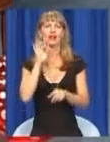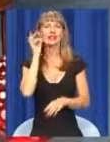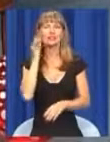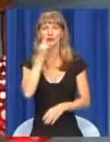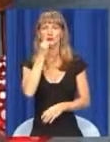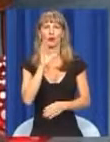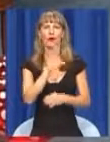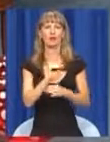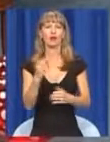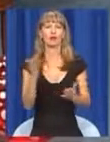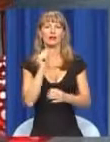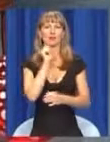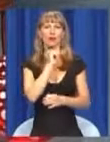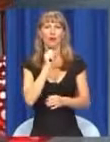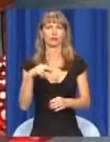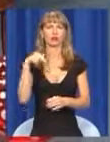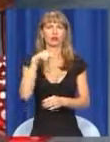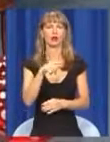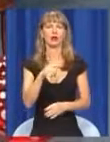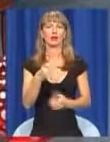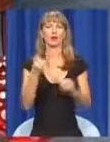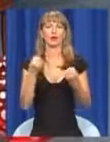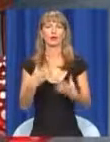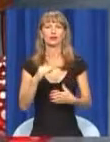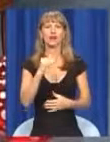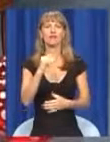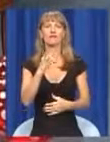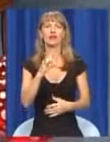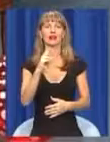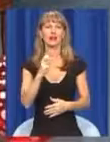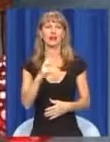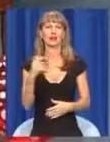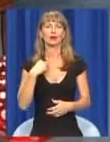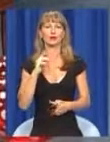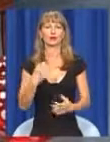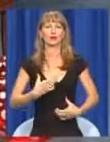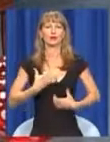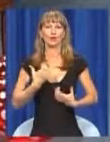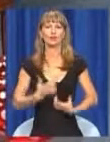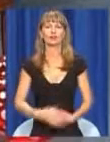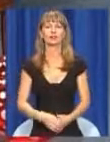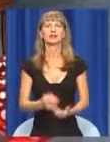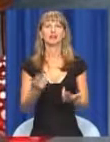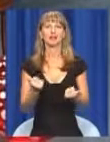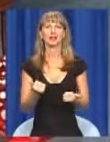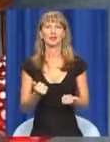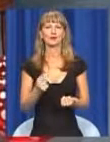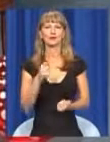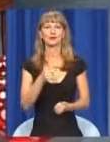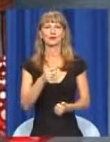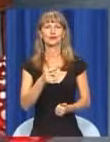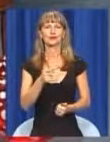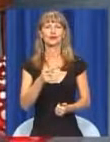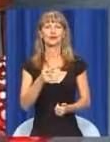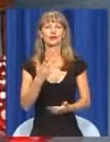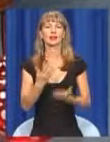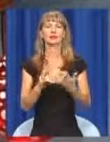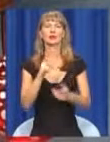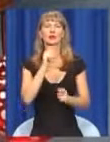якийсь грабіжник до вас йде, а вона біжить та фиркає на нього. Я б, от чесно, я б злякався, я не знаю, як ти. Так. Ну, а тобі, ну якби